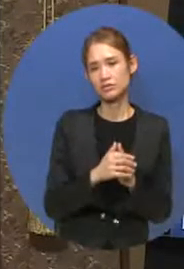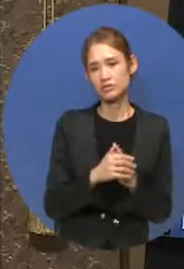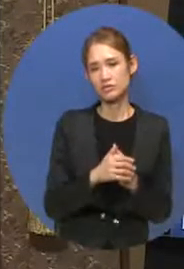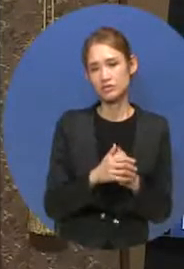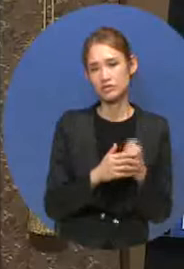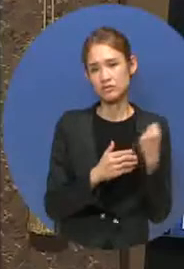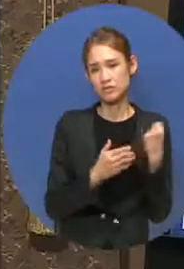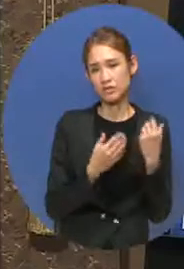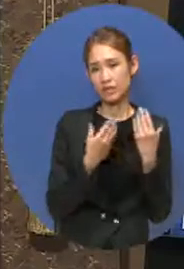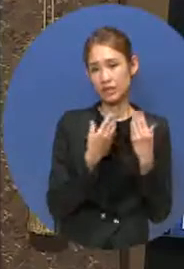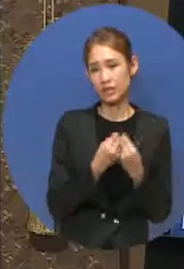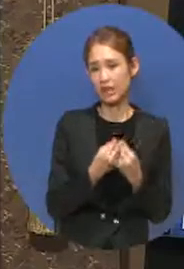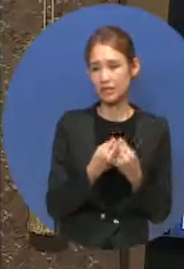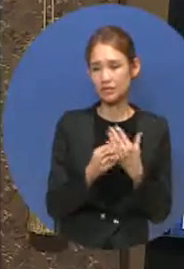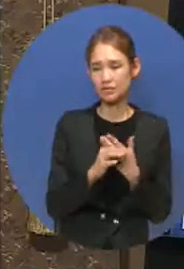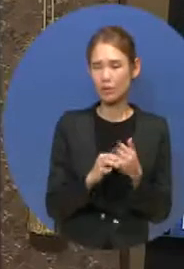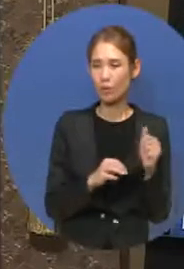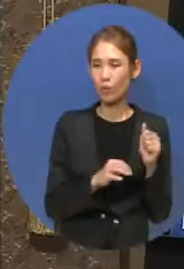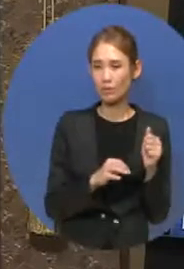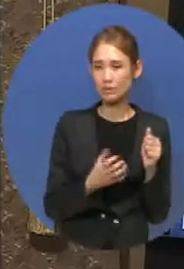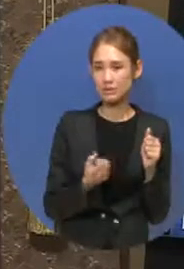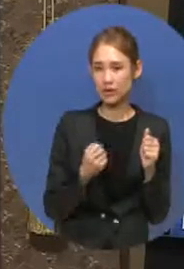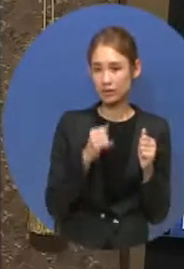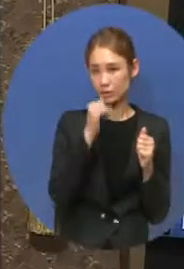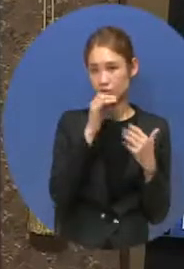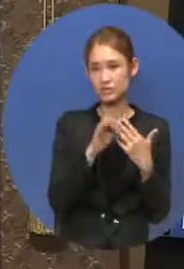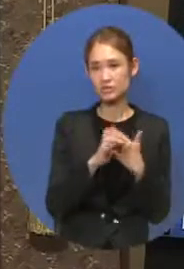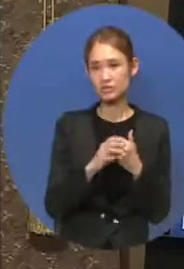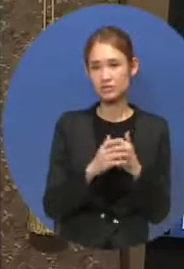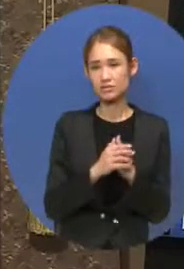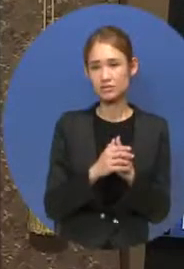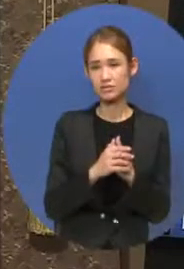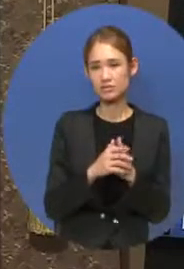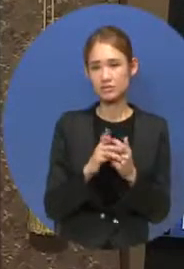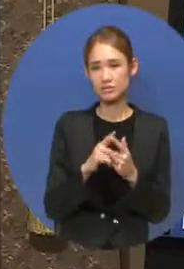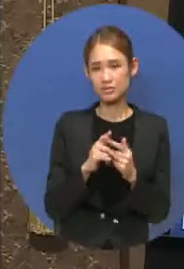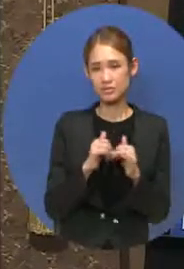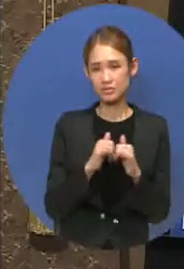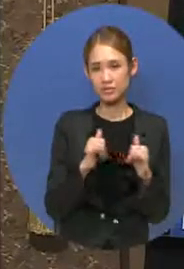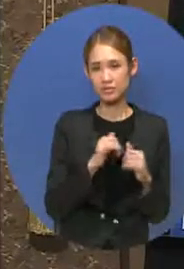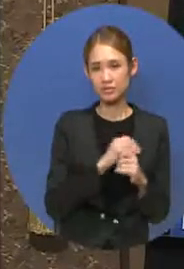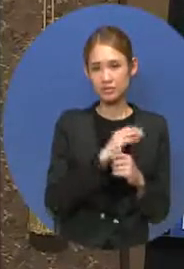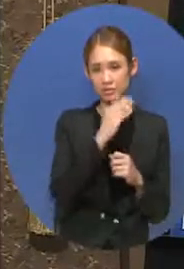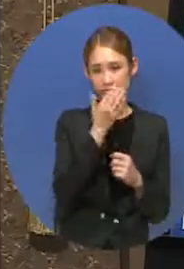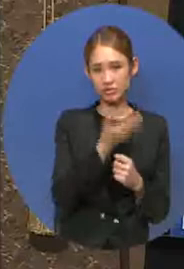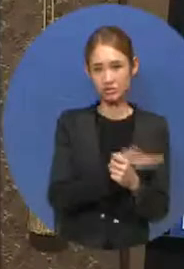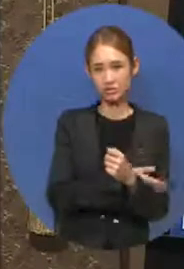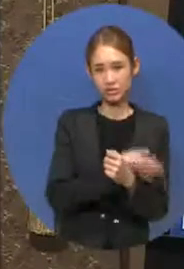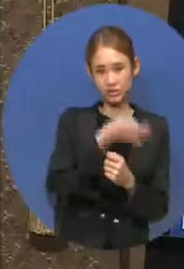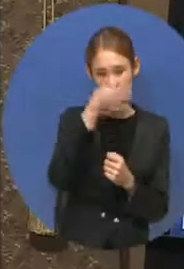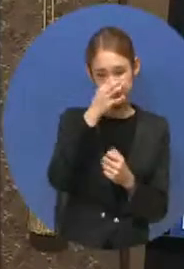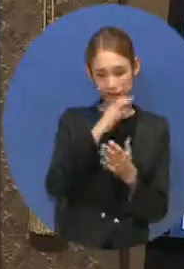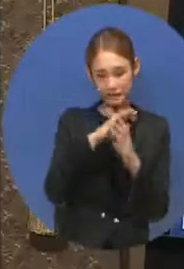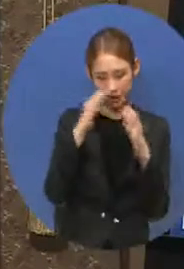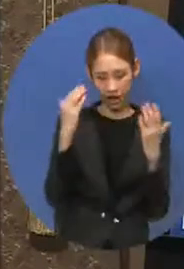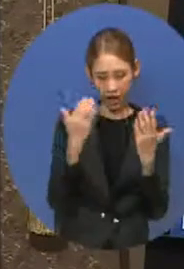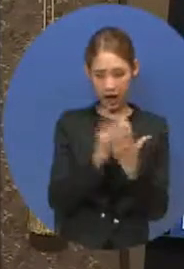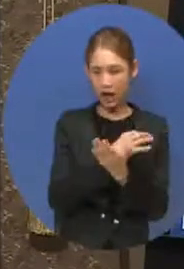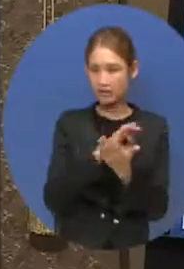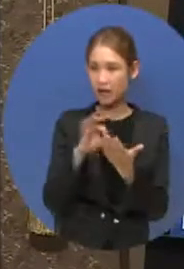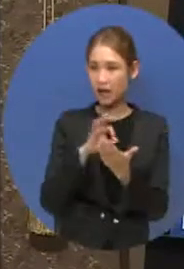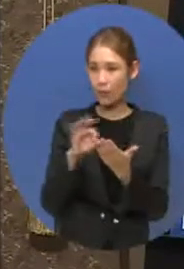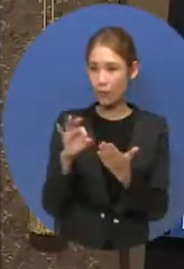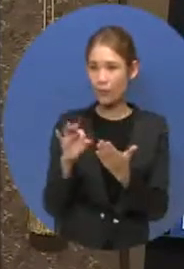것이 예를 들어서 50이라고 그런다면 50이라고 하는 그 사람의 재능과 능력을 충분히